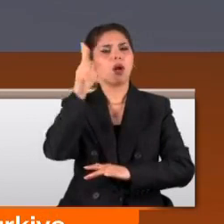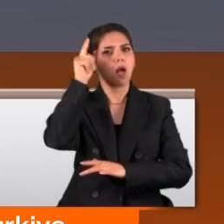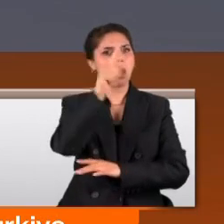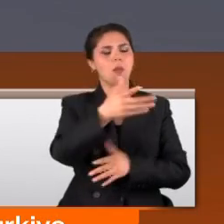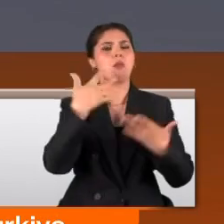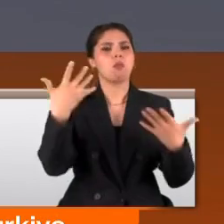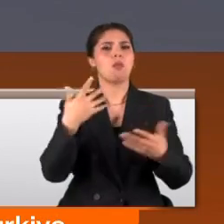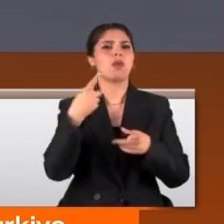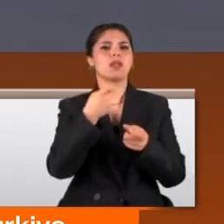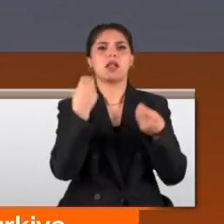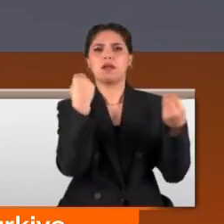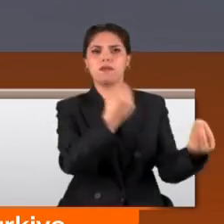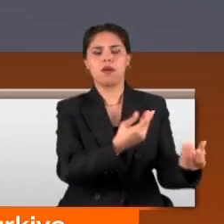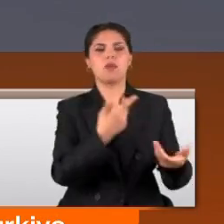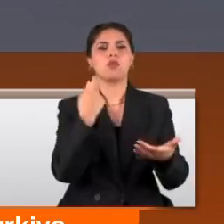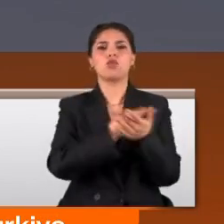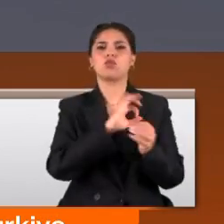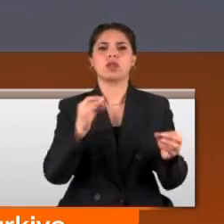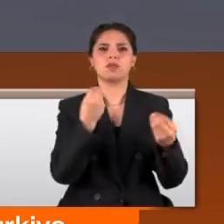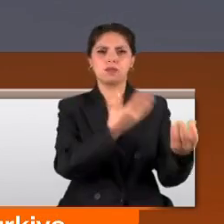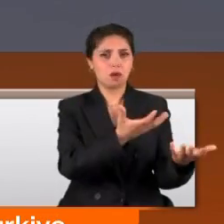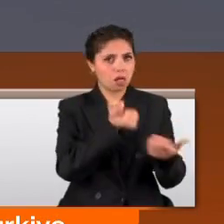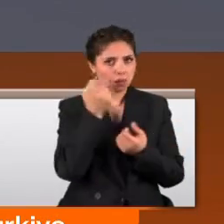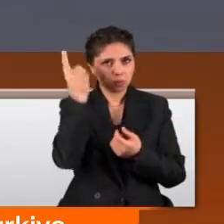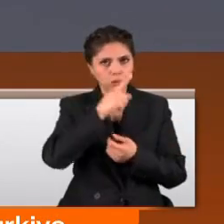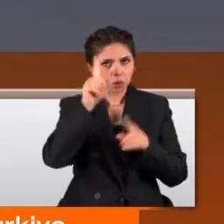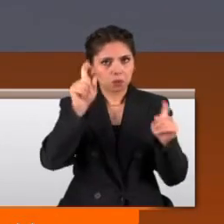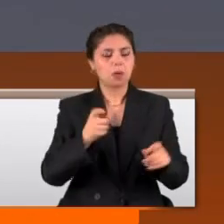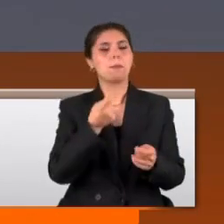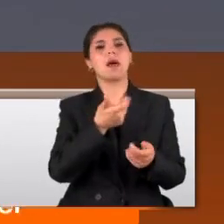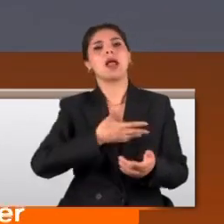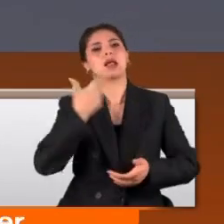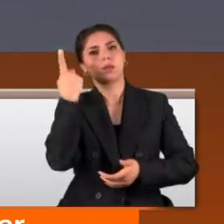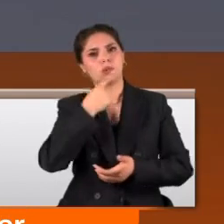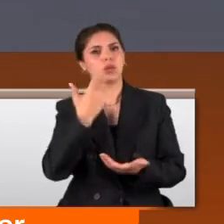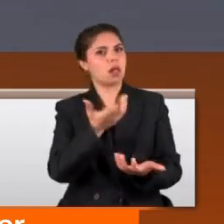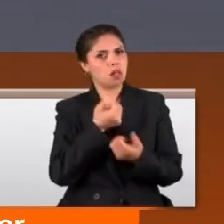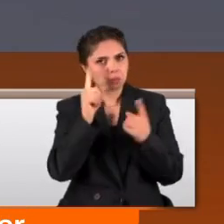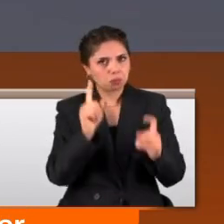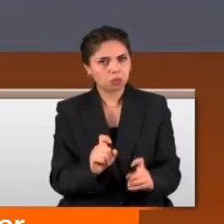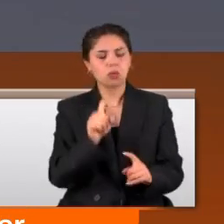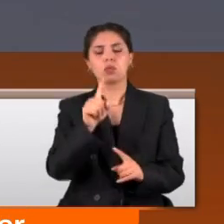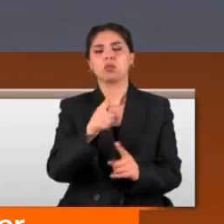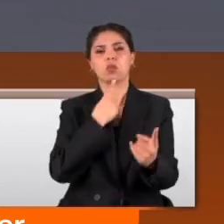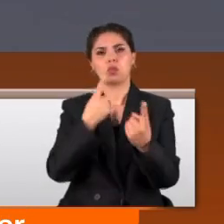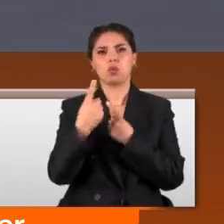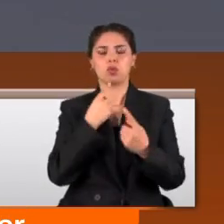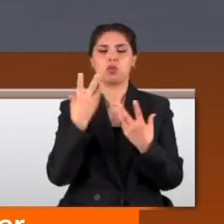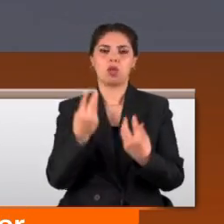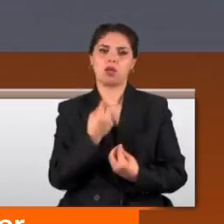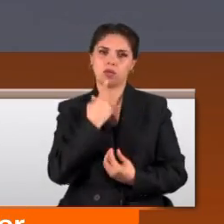size bol bol silah veriyor. Bedava verdiği için mi alıyorsunuz? Yoksa para pul istemiyor da böyle mi alıyorsunuz? Herhalde bunları bir konuşuruz